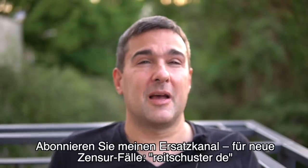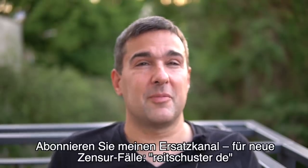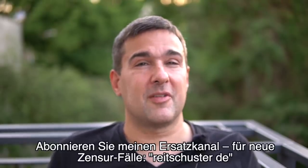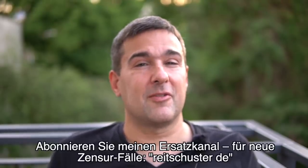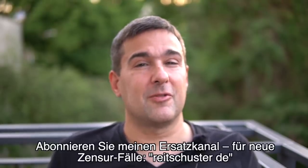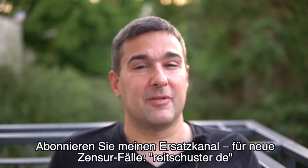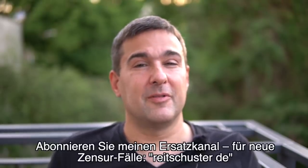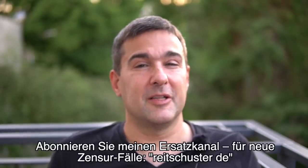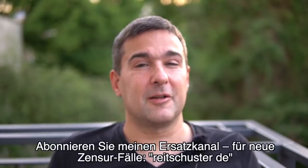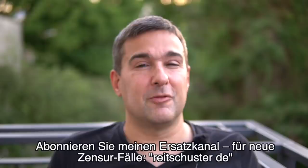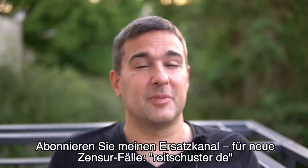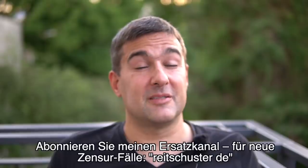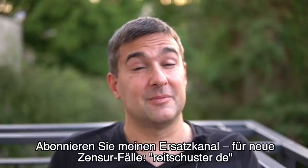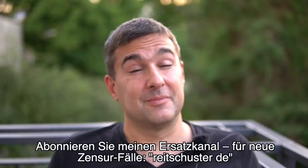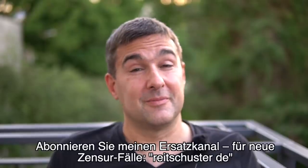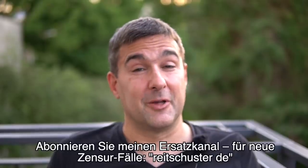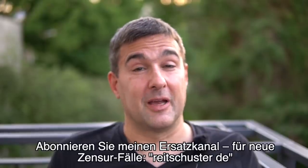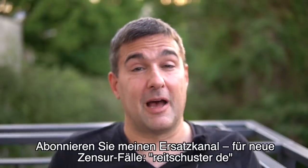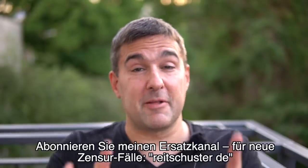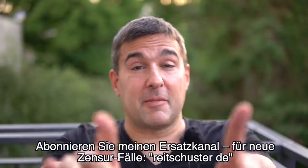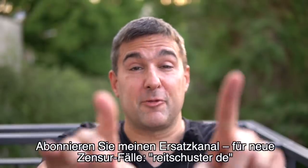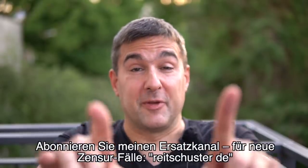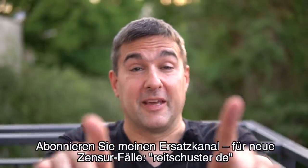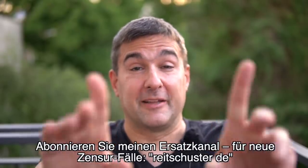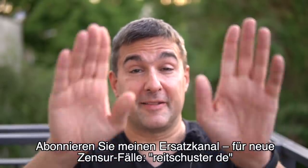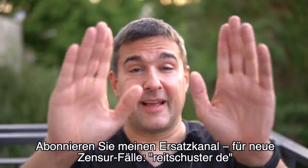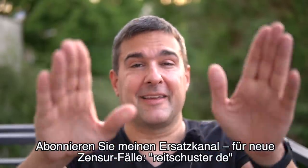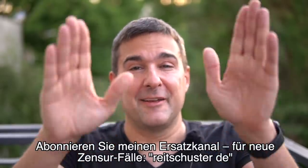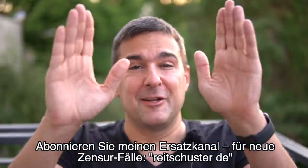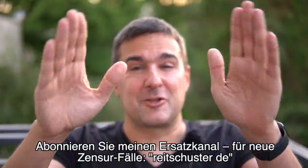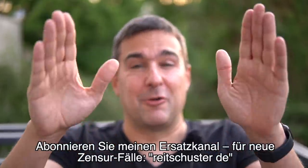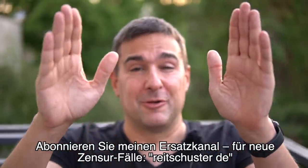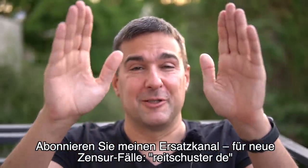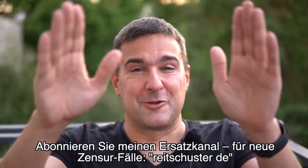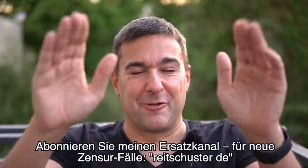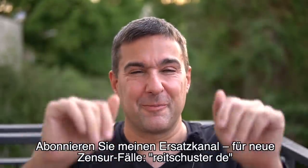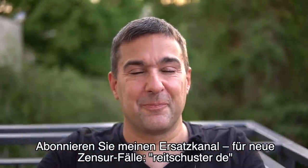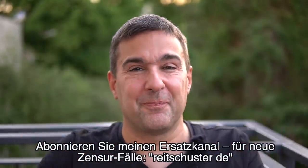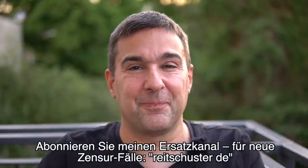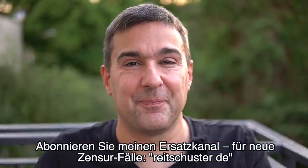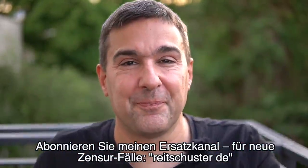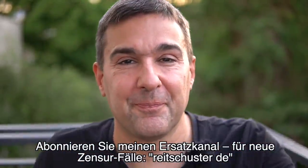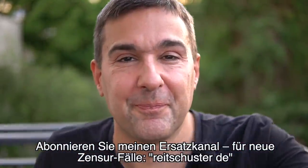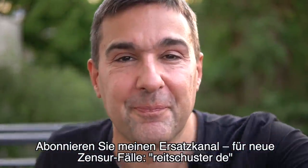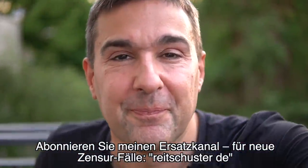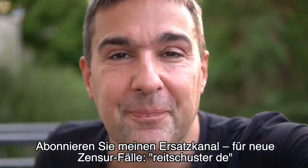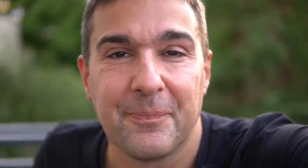im Herbst, also wenn wir nicht aufpassen. Okay. Aber jetzt habe ich zu viel geredet. Danke, ciao, tschüss.